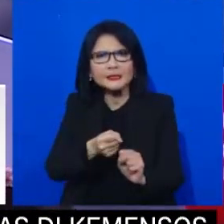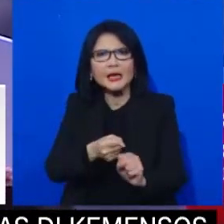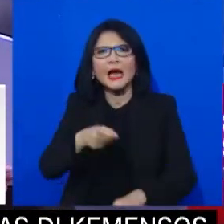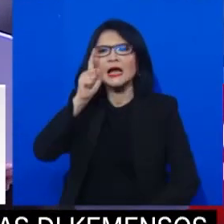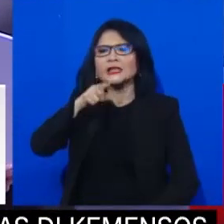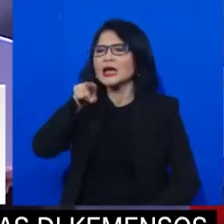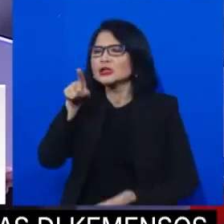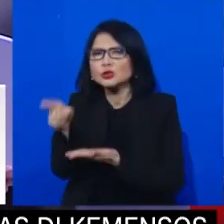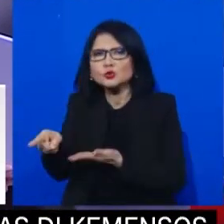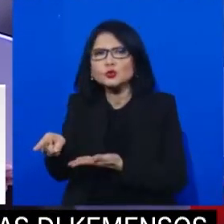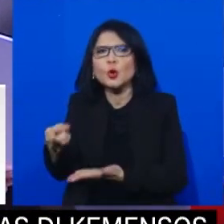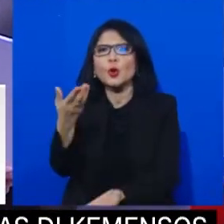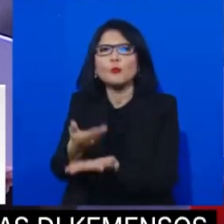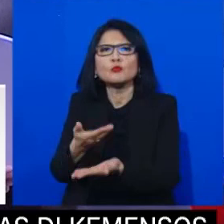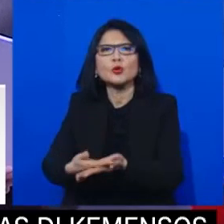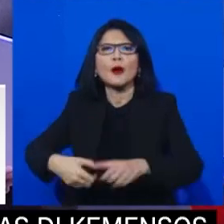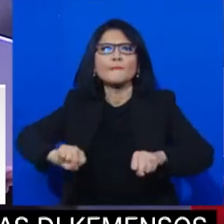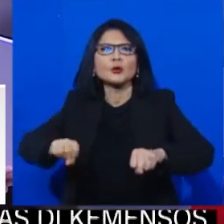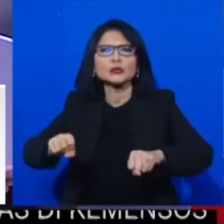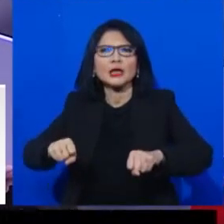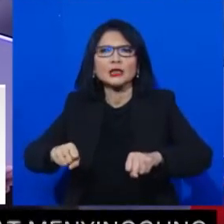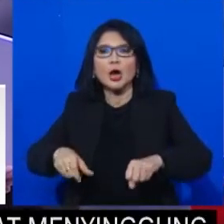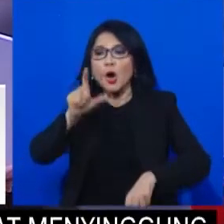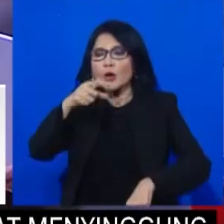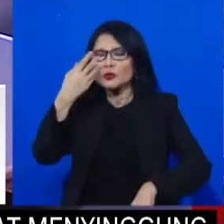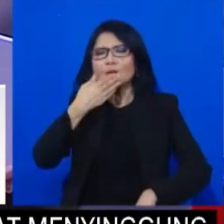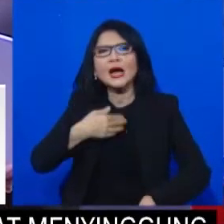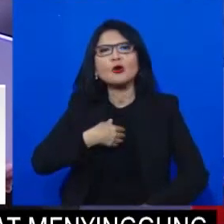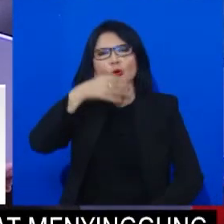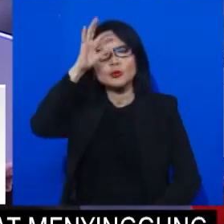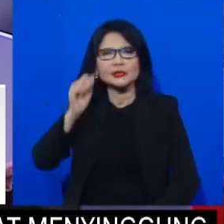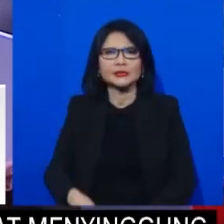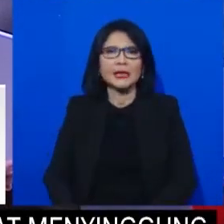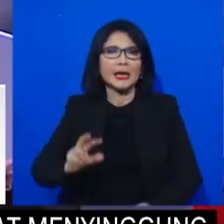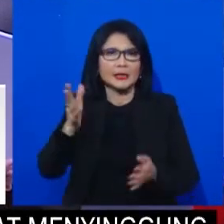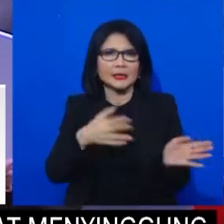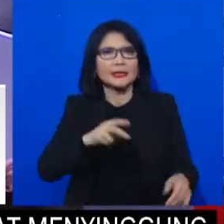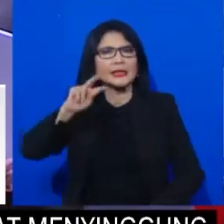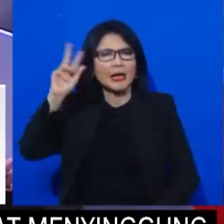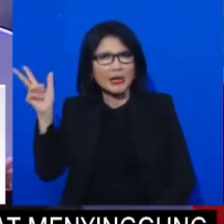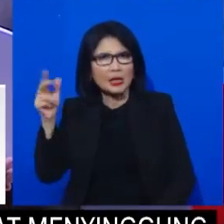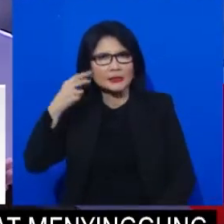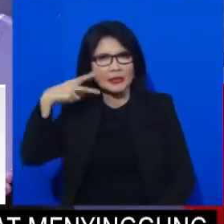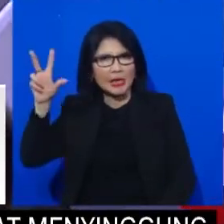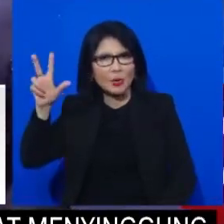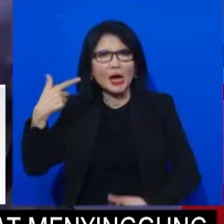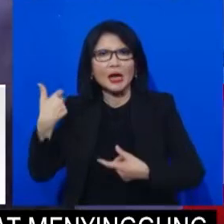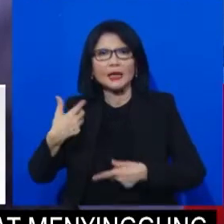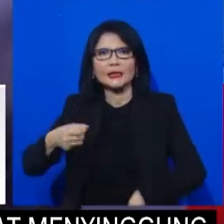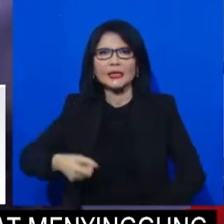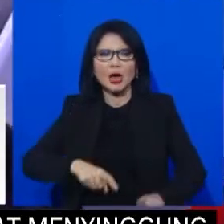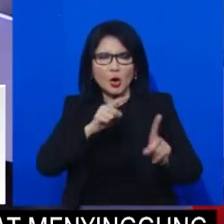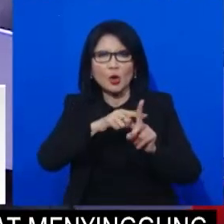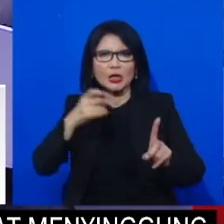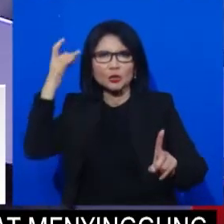motor curian oleh sejumlah orang yang mengaku polisi. Sementara itu di Karawang, Jawa Barat, seorang pria babak belur dihakimi para sopir angkot karena